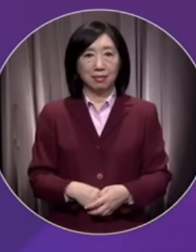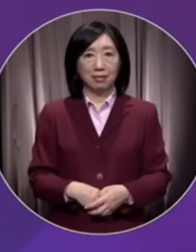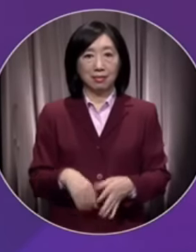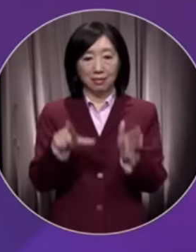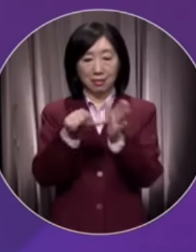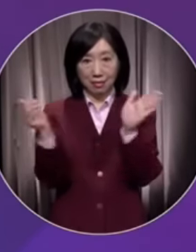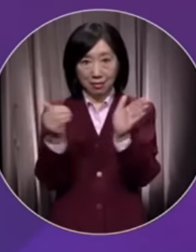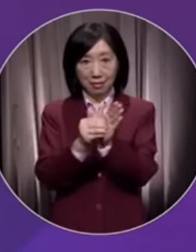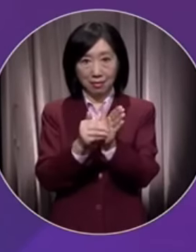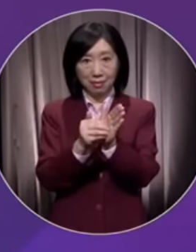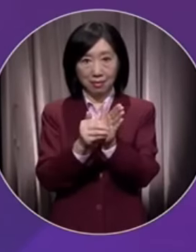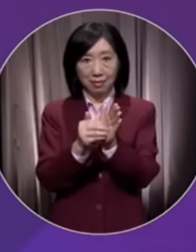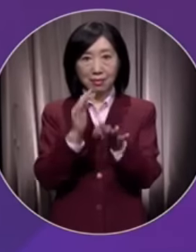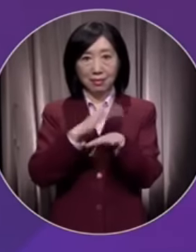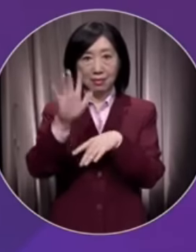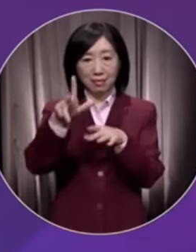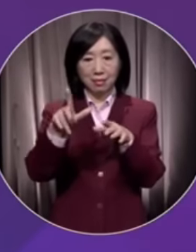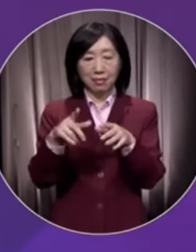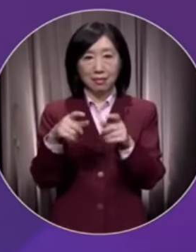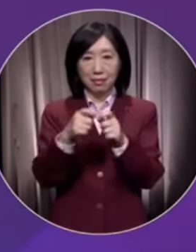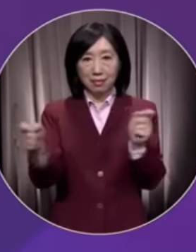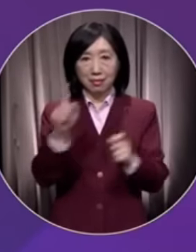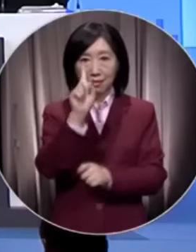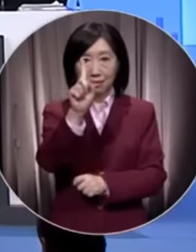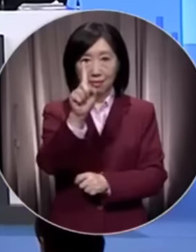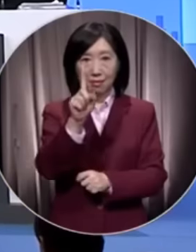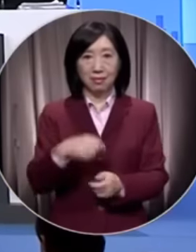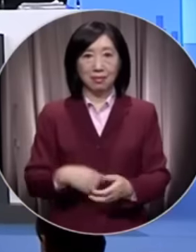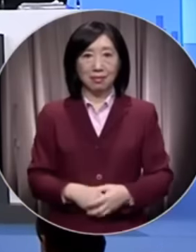发言时间到的时候会有1长铃，